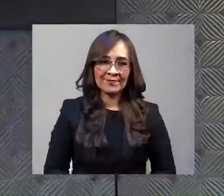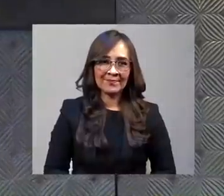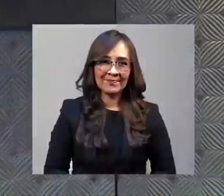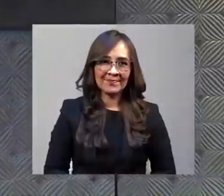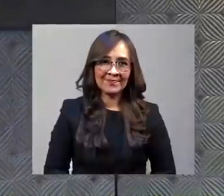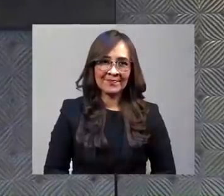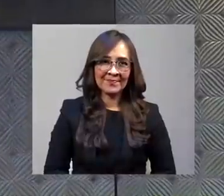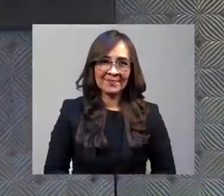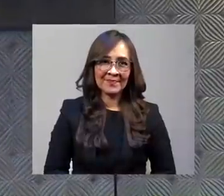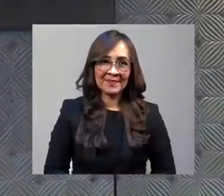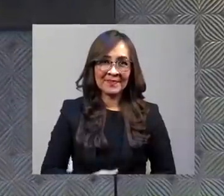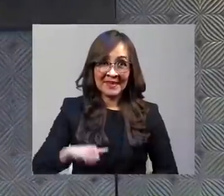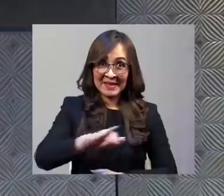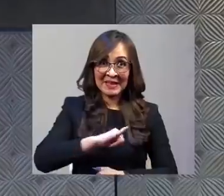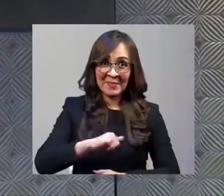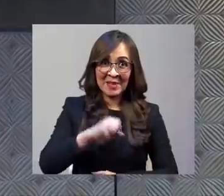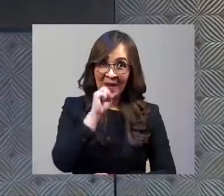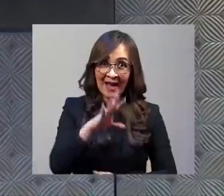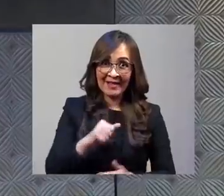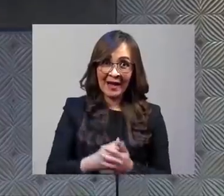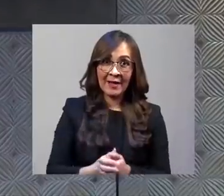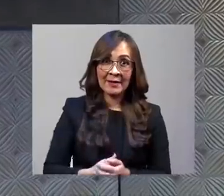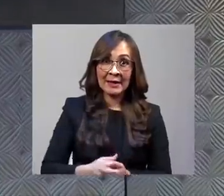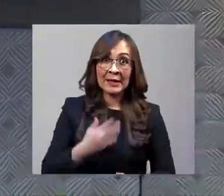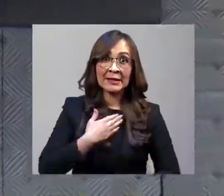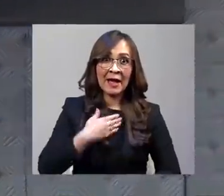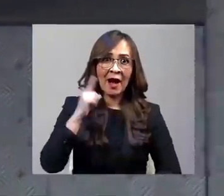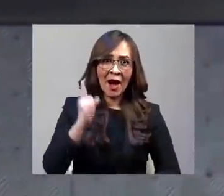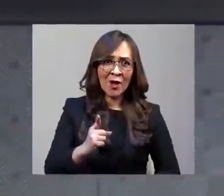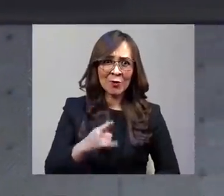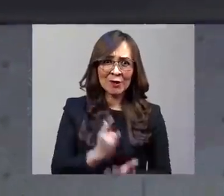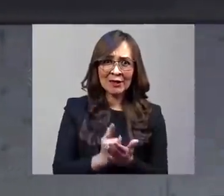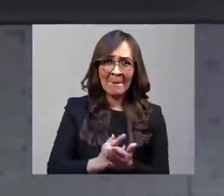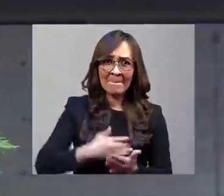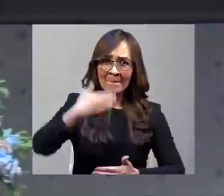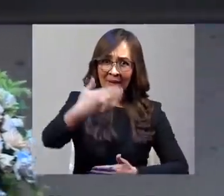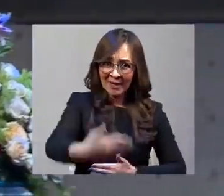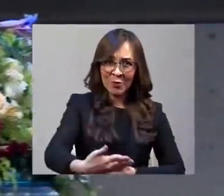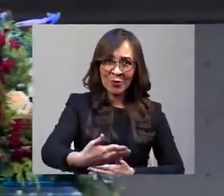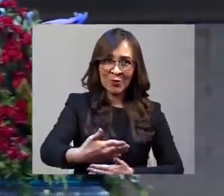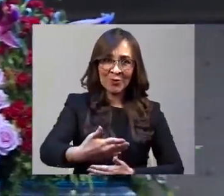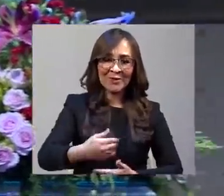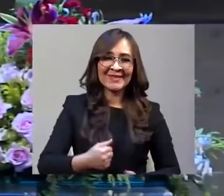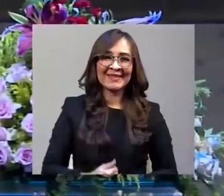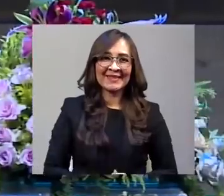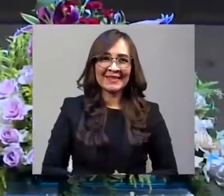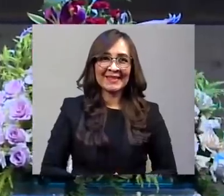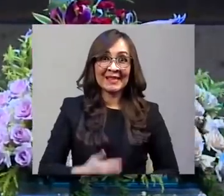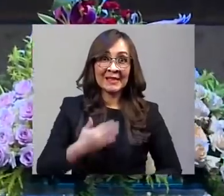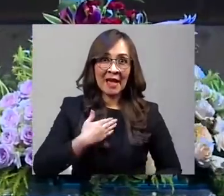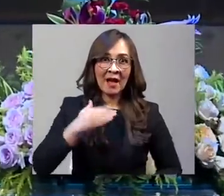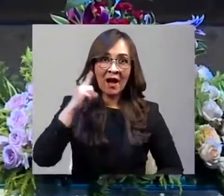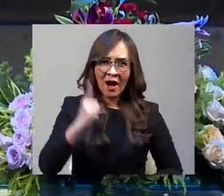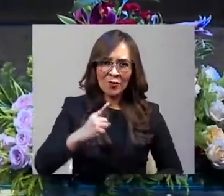Ayo sama-sama bilang sama saya harus tetap maju. Ya lemes. Ayo sama-sama bilang sama saya tetap harus